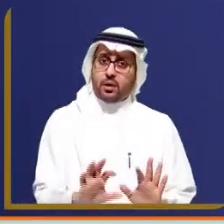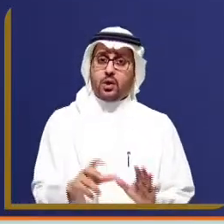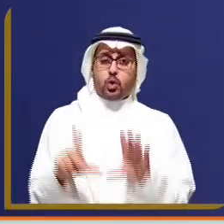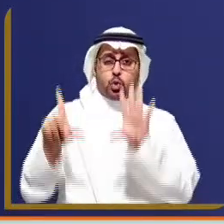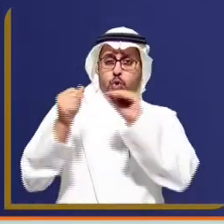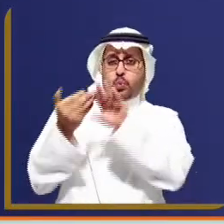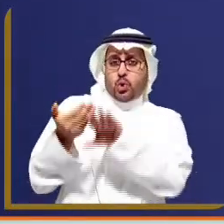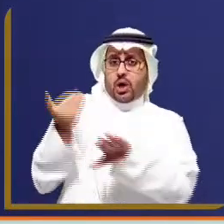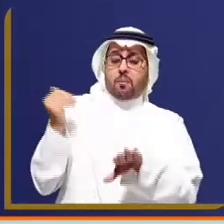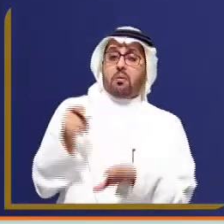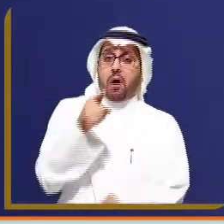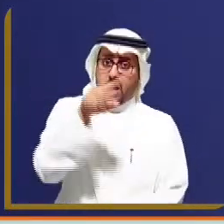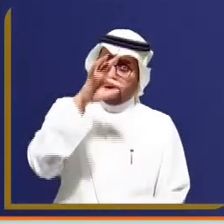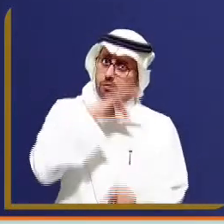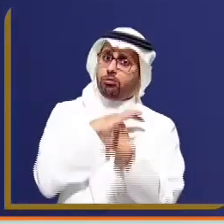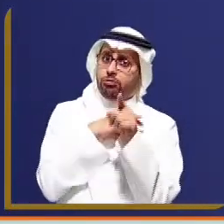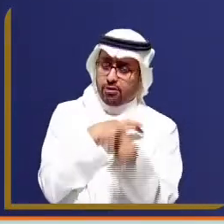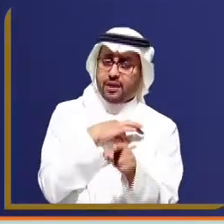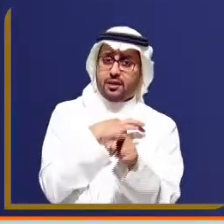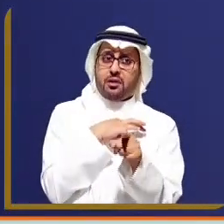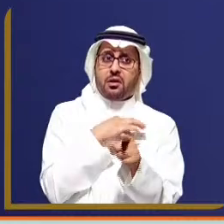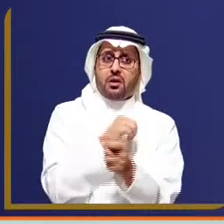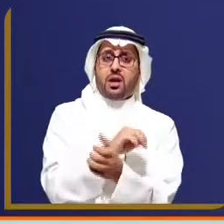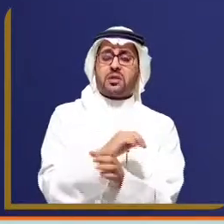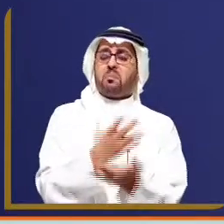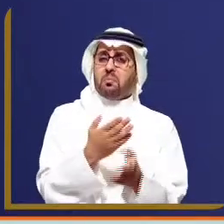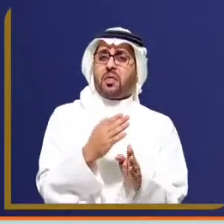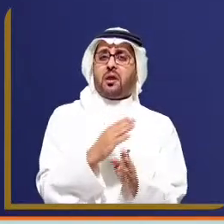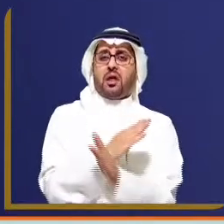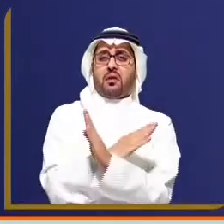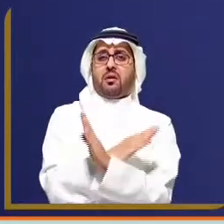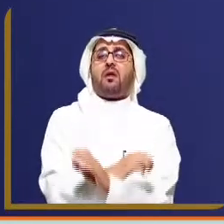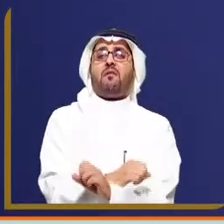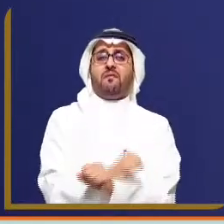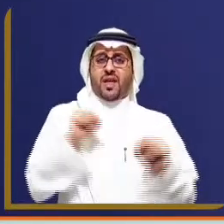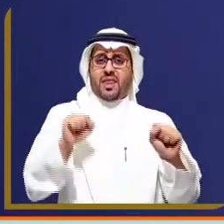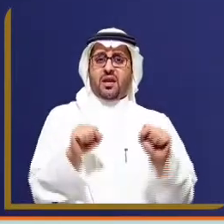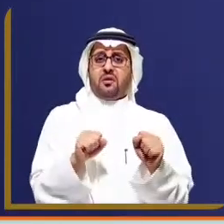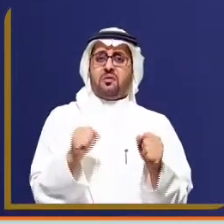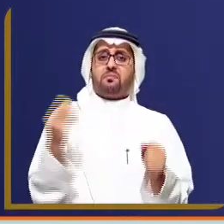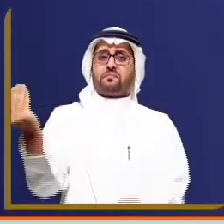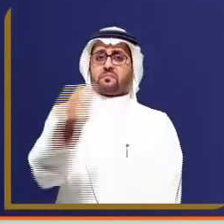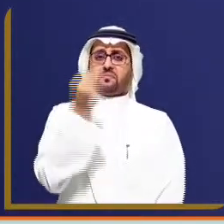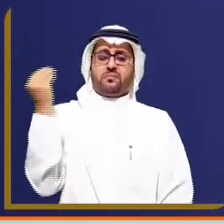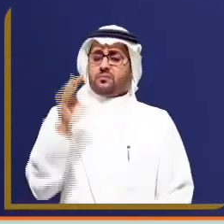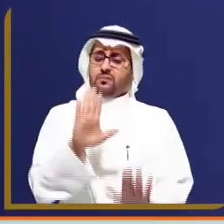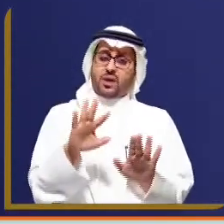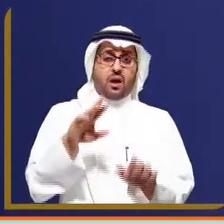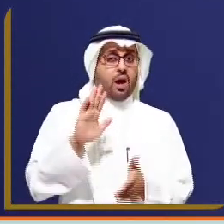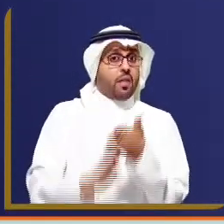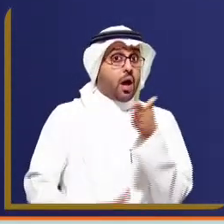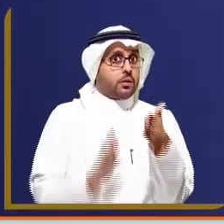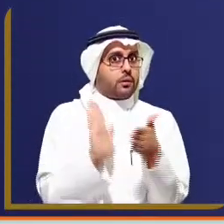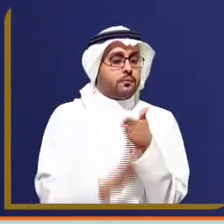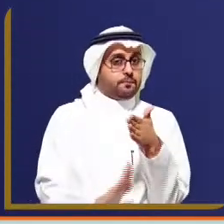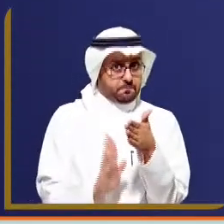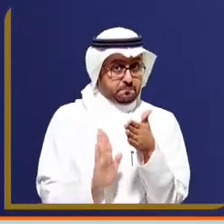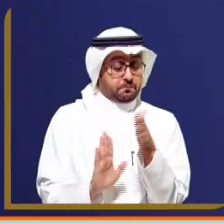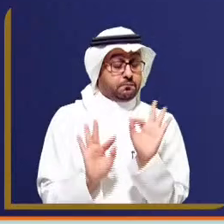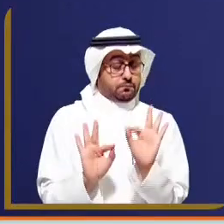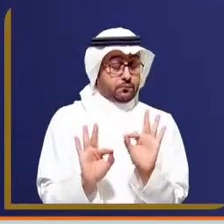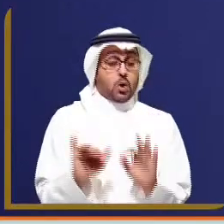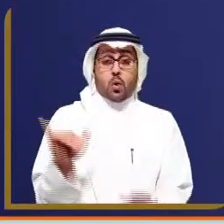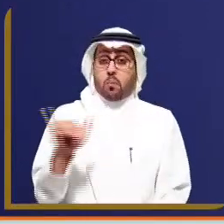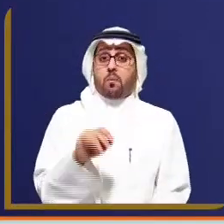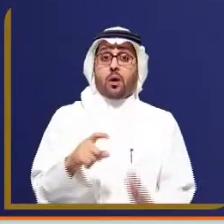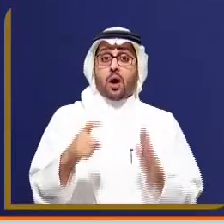الماضي سيكون من المتاح معاودة تقليل معدلات الإصابة المرتفعة بكورونا في وقت محدود. الجدير